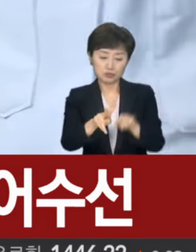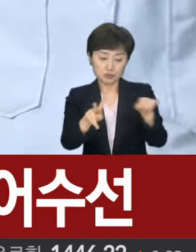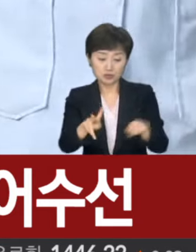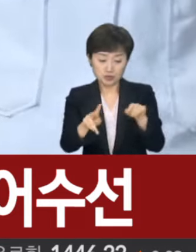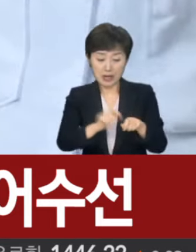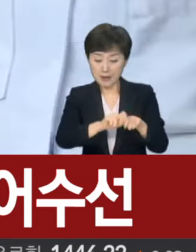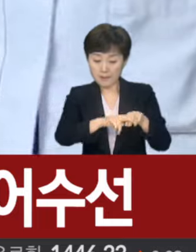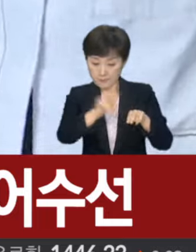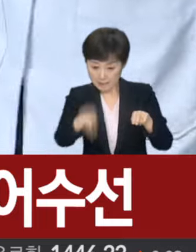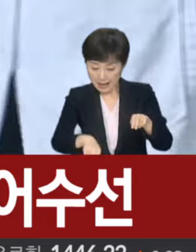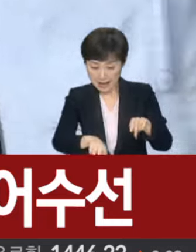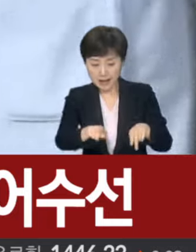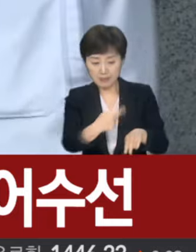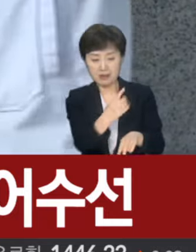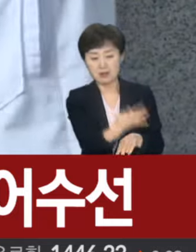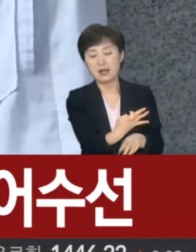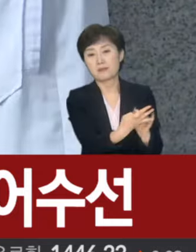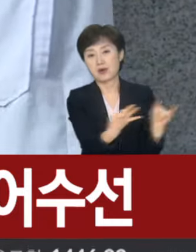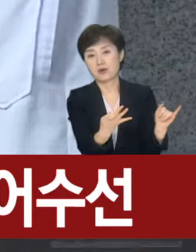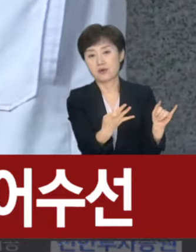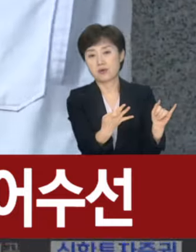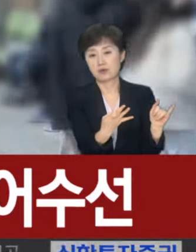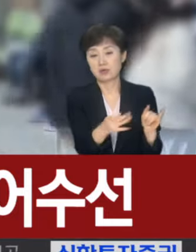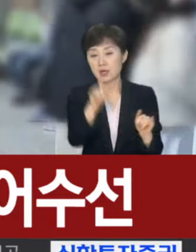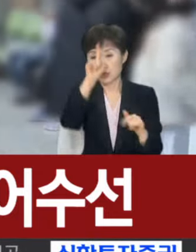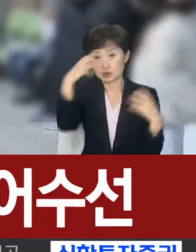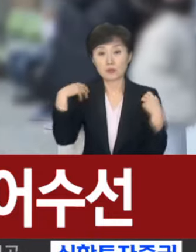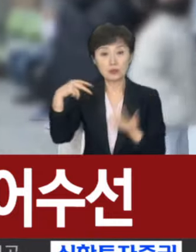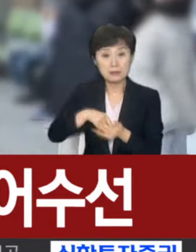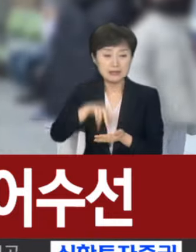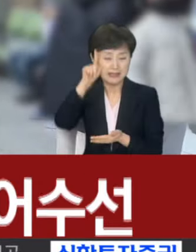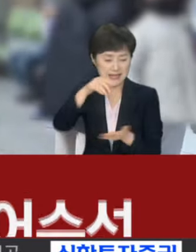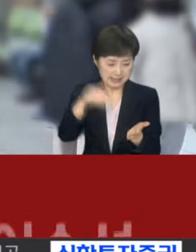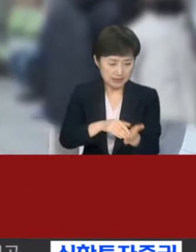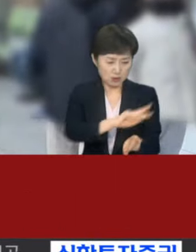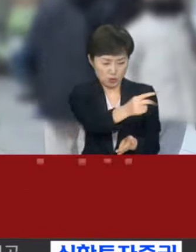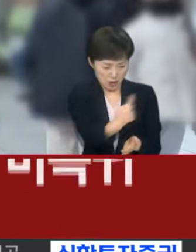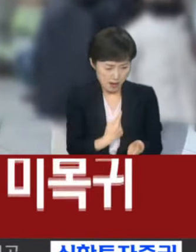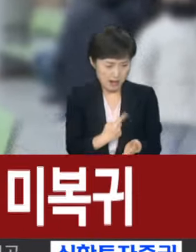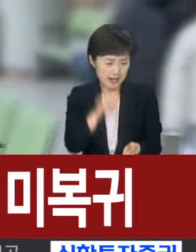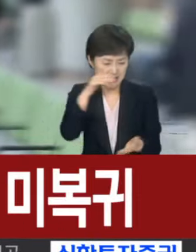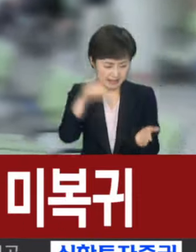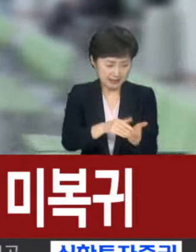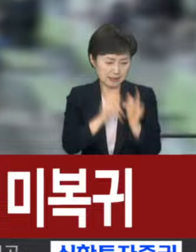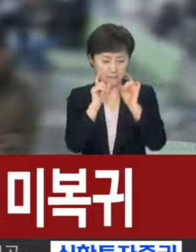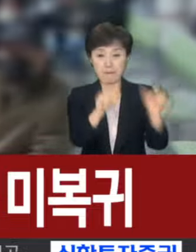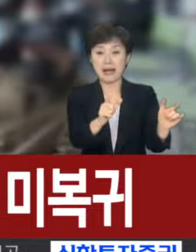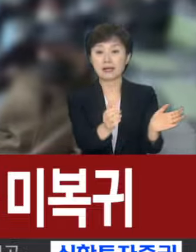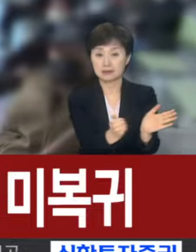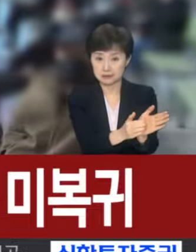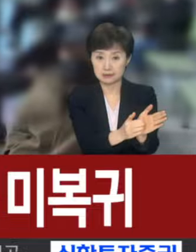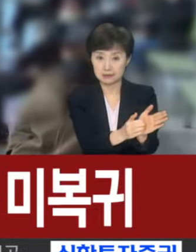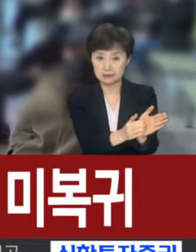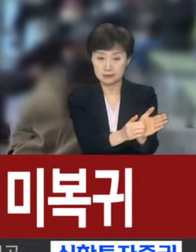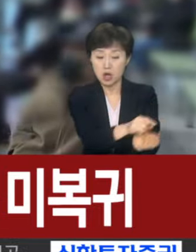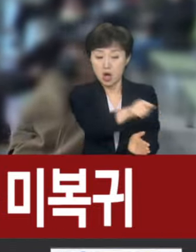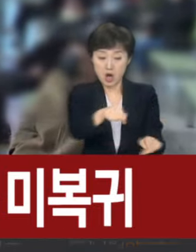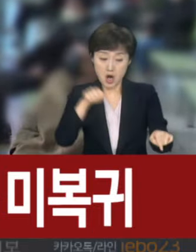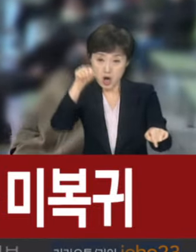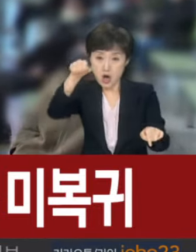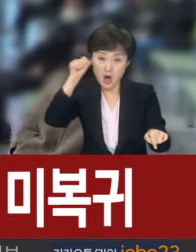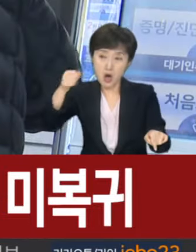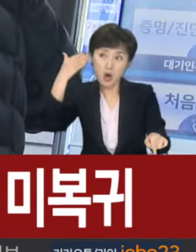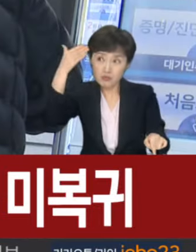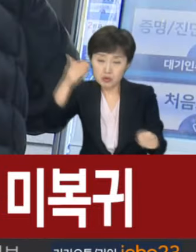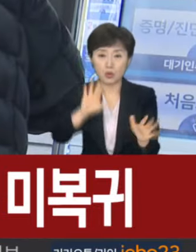제출한 전공의는 114명입니다. 정부는 내일까지를 마지노선으로 정하고 복귀 명령을 내렸는데요. 집단이탈